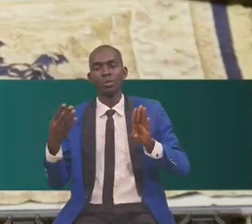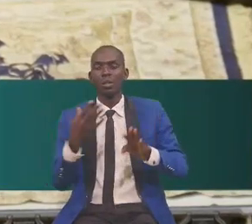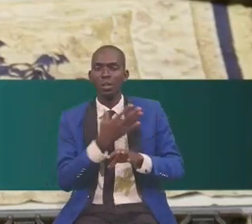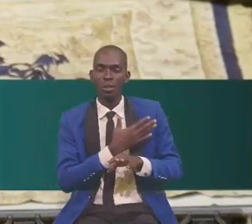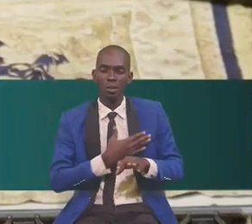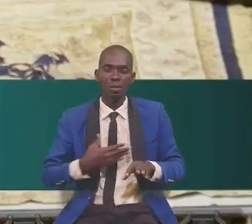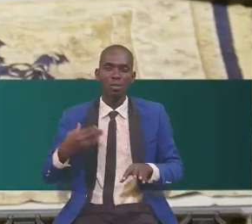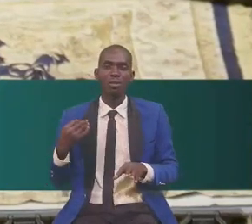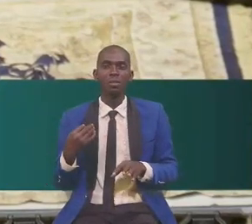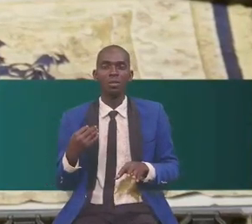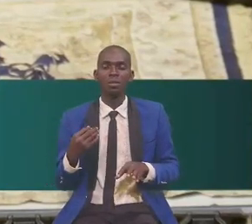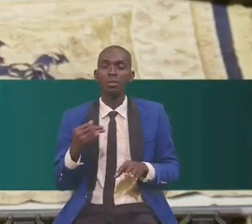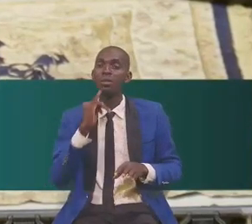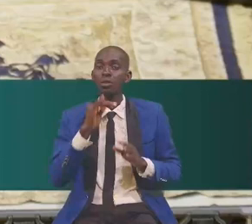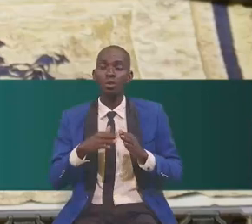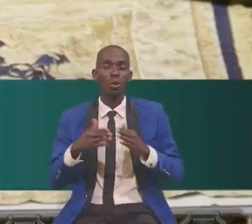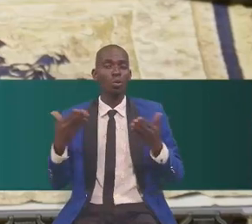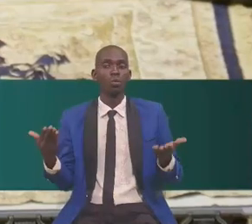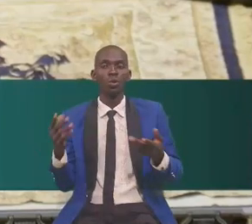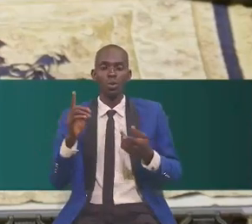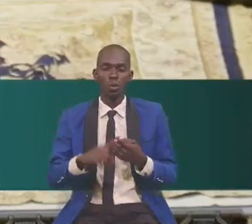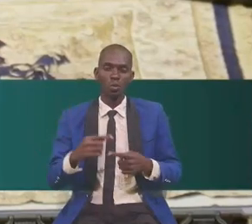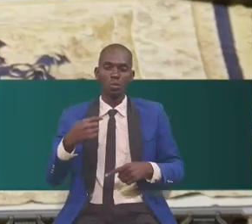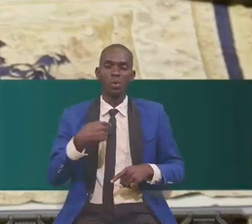efficace mais ouverte.